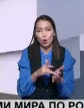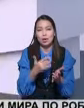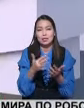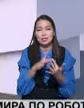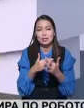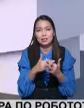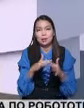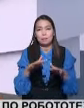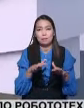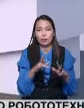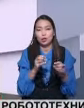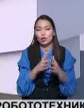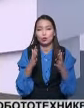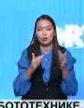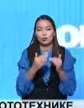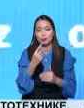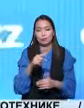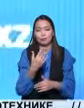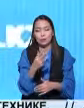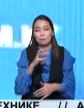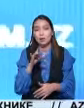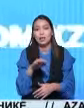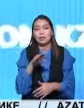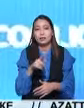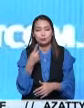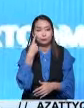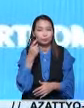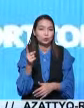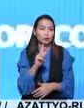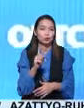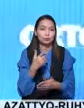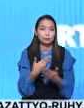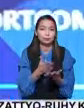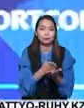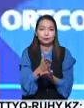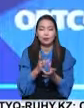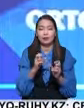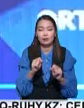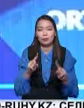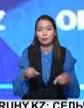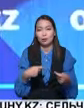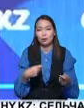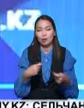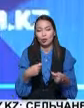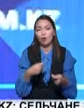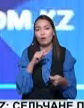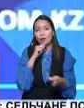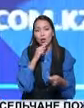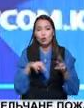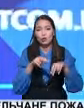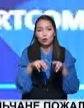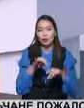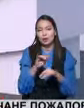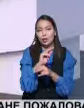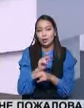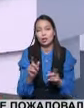должна быть не выше 1,5 миллиарда тенге. Чиновники подчеркнули, что эти меры направлены на модернизацию торговых рынков, строительство и